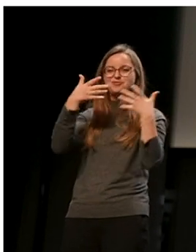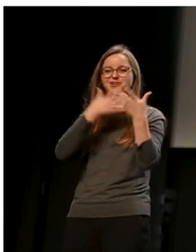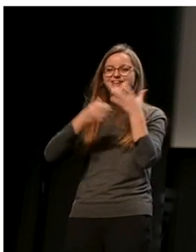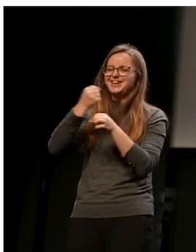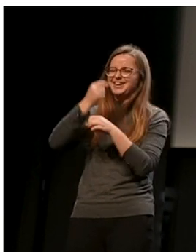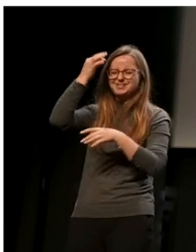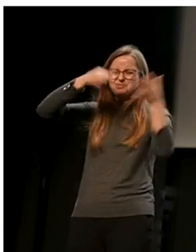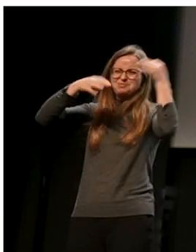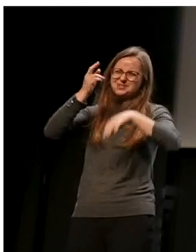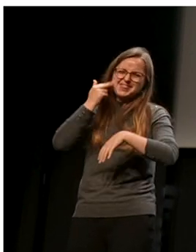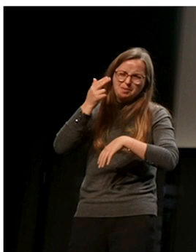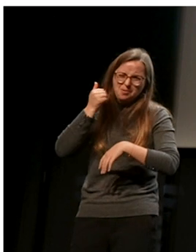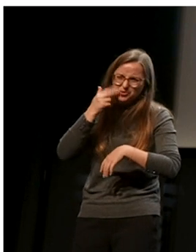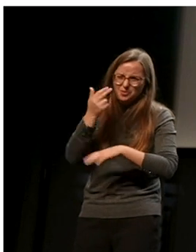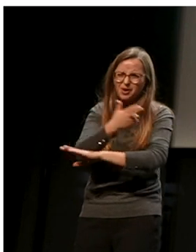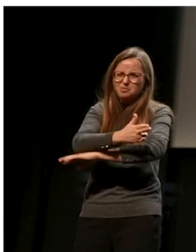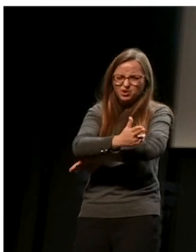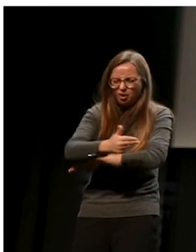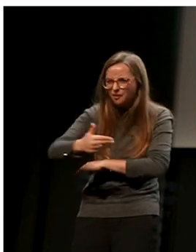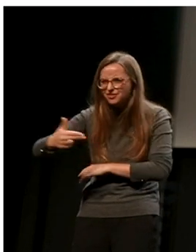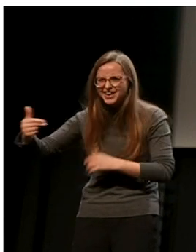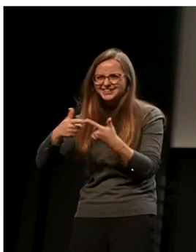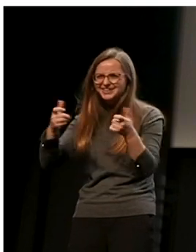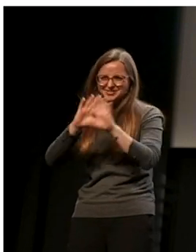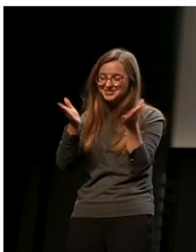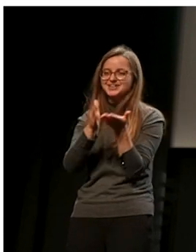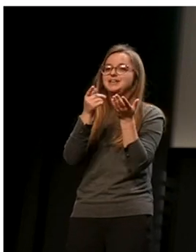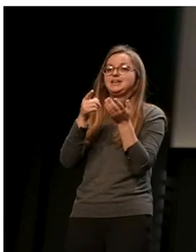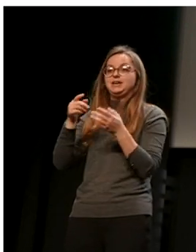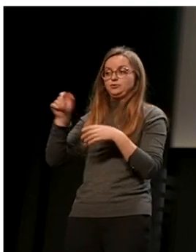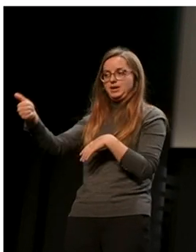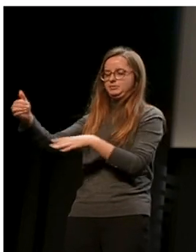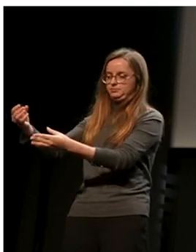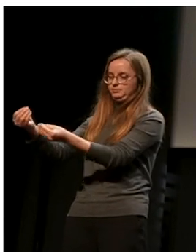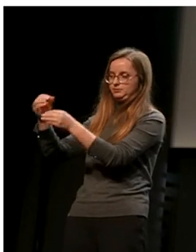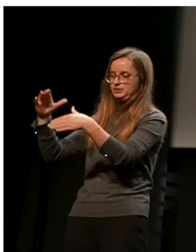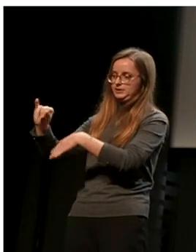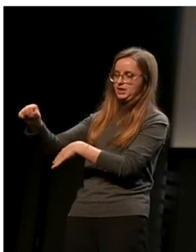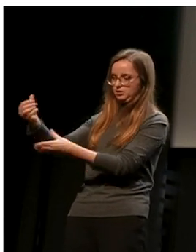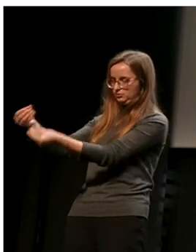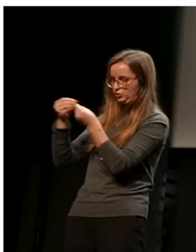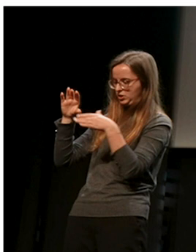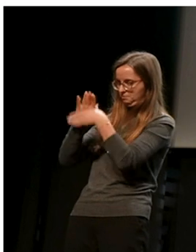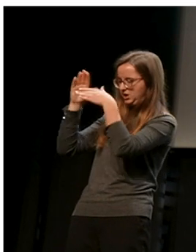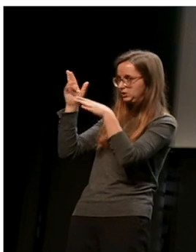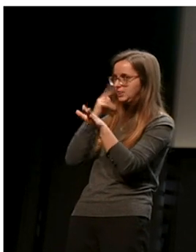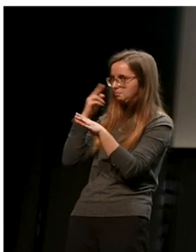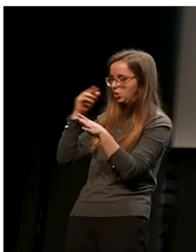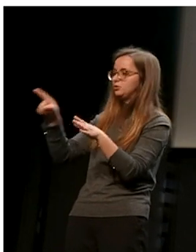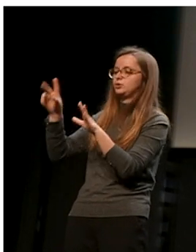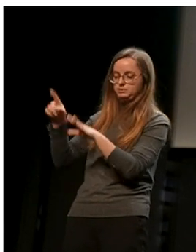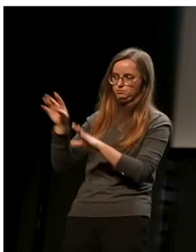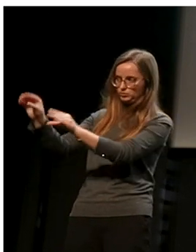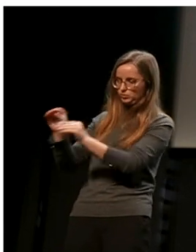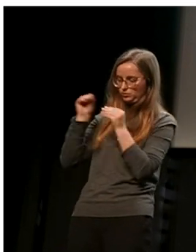complètement incroyables. Après, ça lui a donné des formes de personnages, du caractère design. Elle a redessiné tout à la main. Tout à la main, elle a trouvé ses personnages. Après, elle les a réinjectés